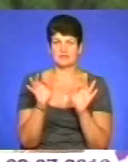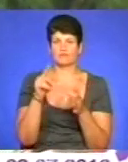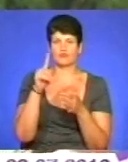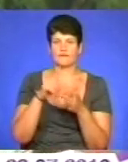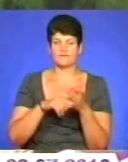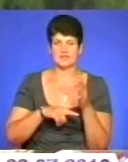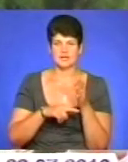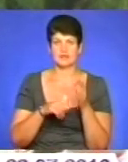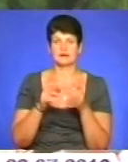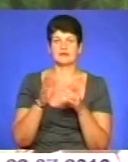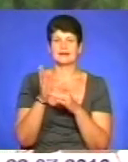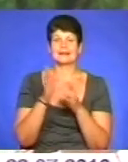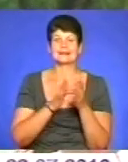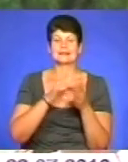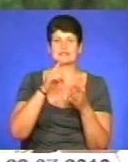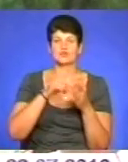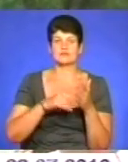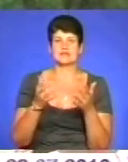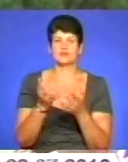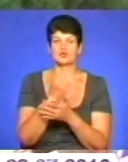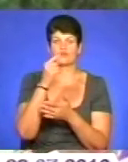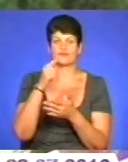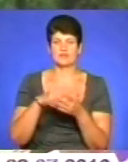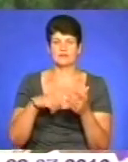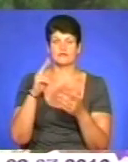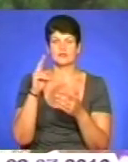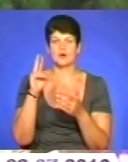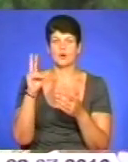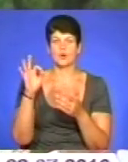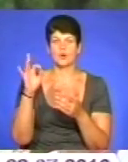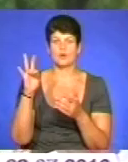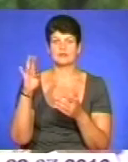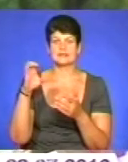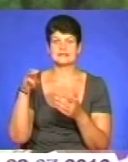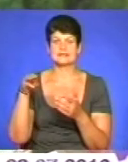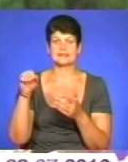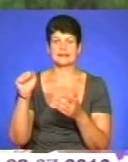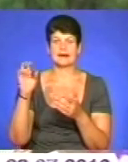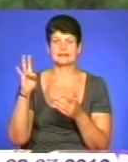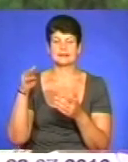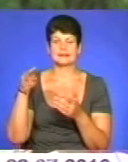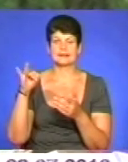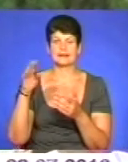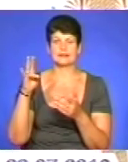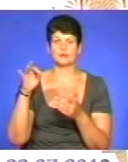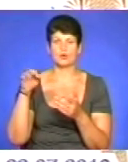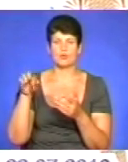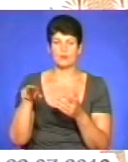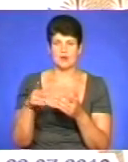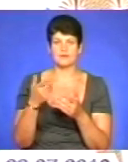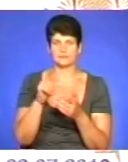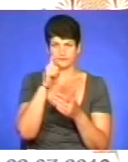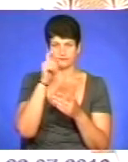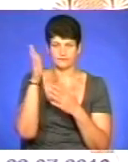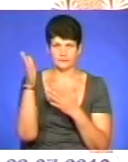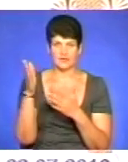Христової, він знайшов віру від Константинополя, де він хрестився, як говорить нам тропар, подібно